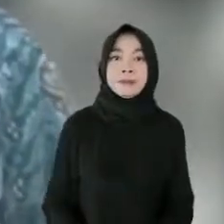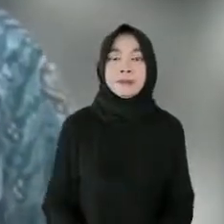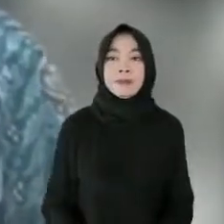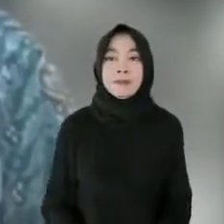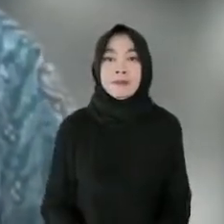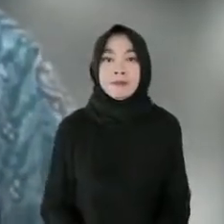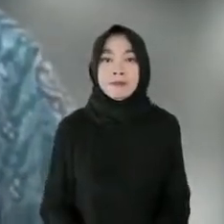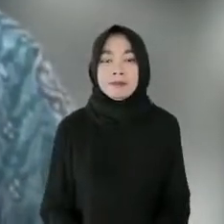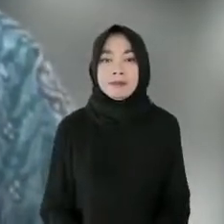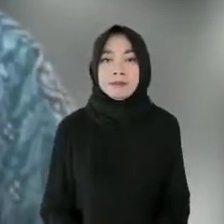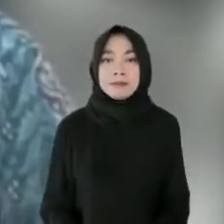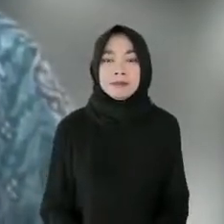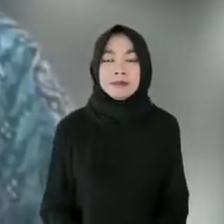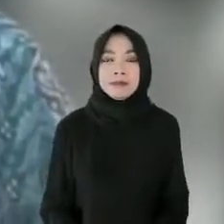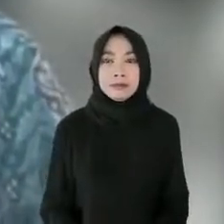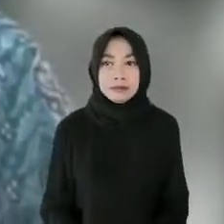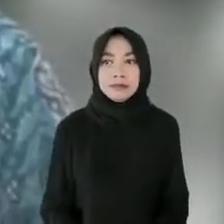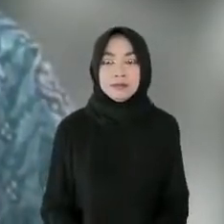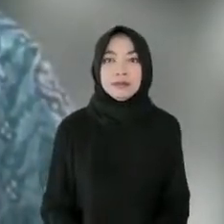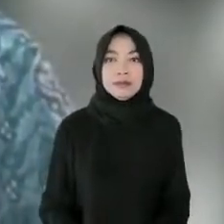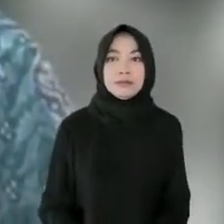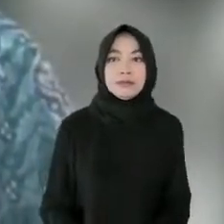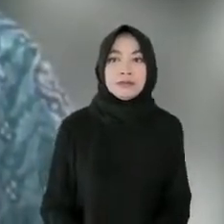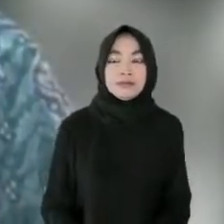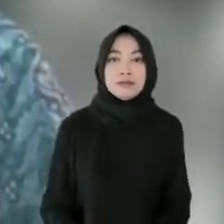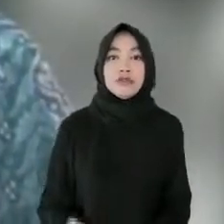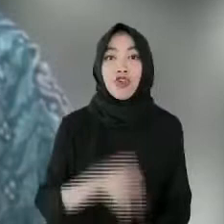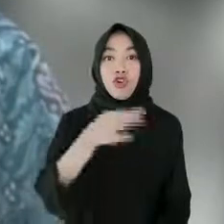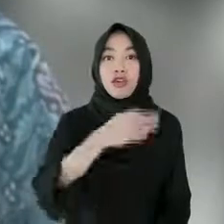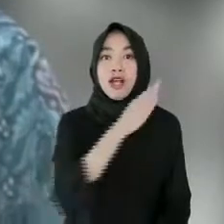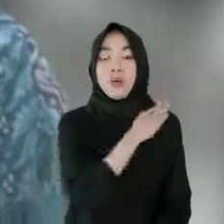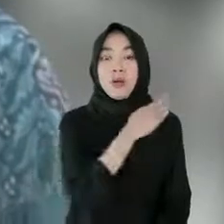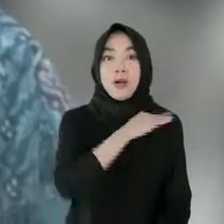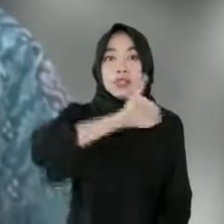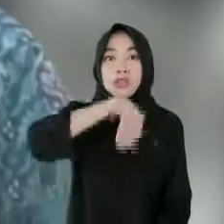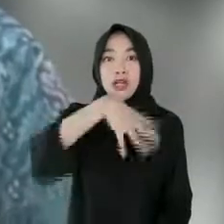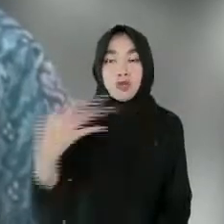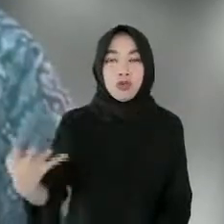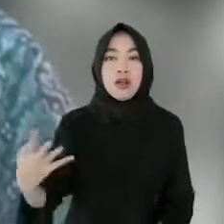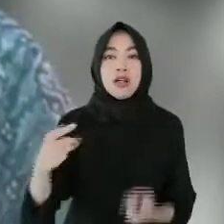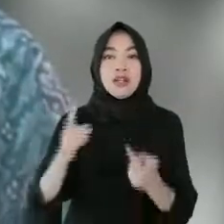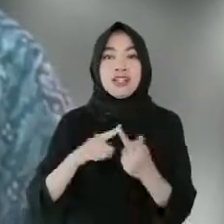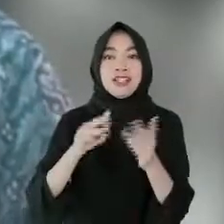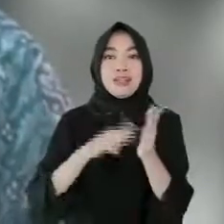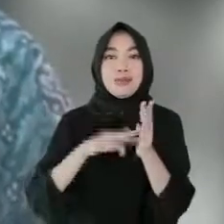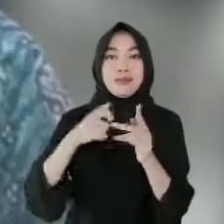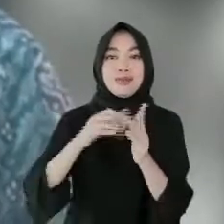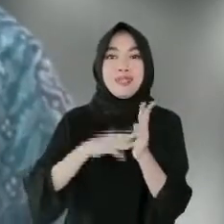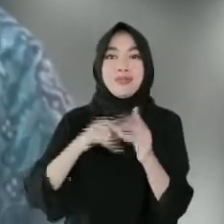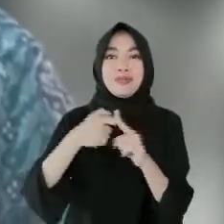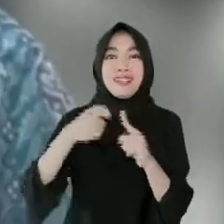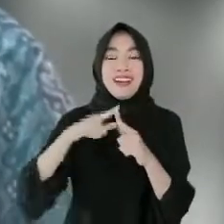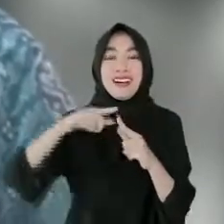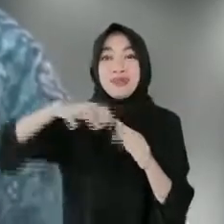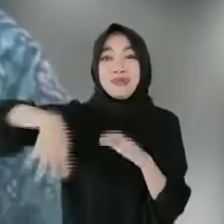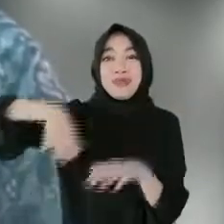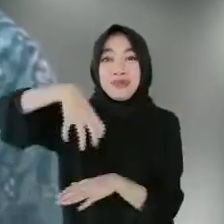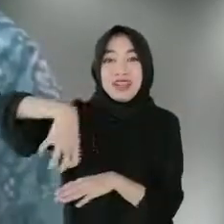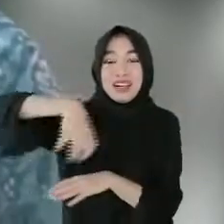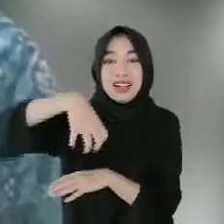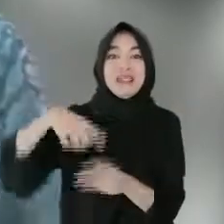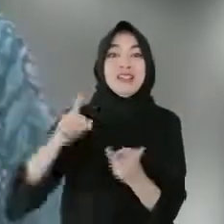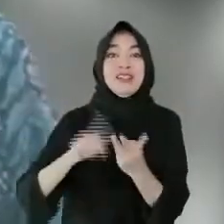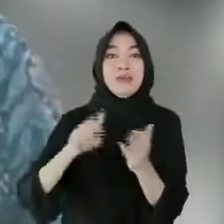lokasi yaitu kabupaten dan kota Jayapura Mimika dan Merauke ini